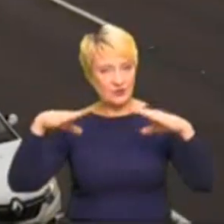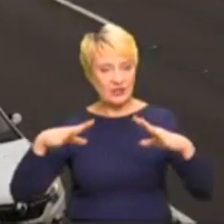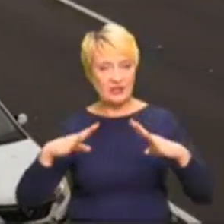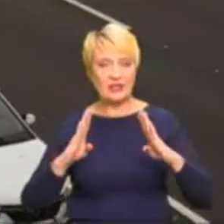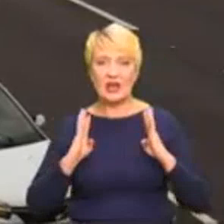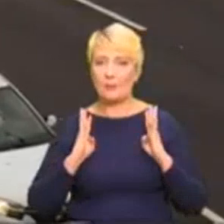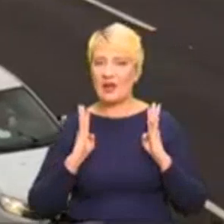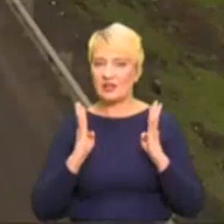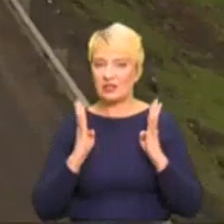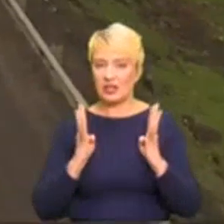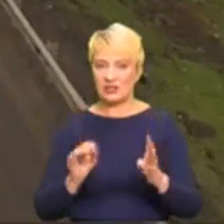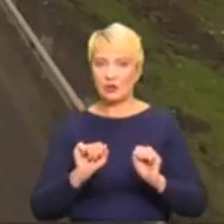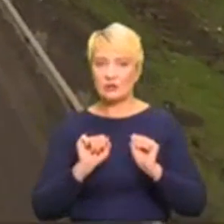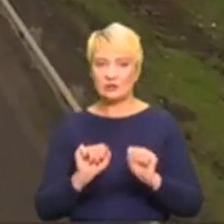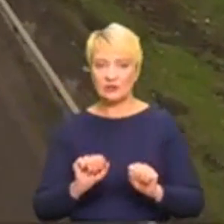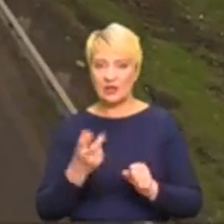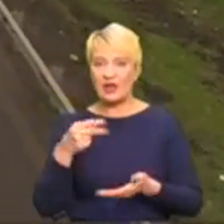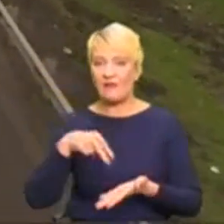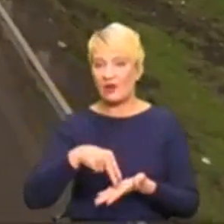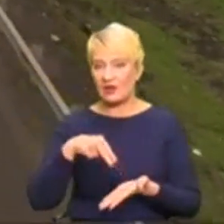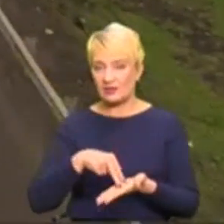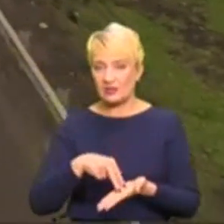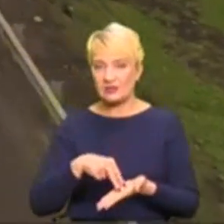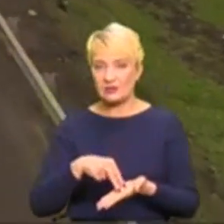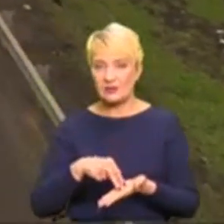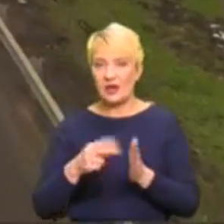оновили два шляхопроводи. Вартість усіх робіт склала